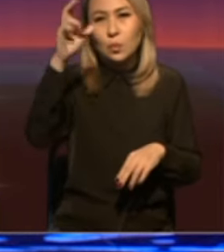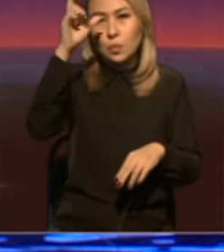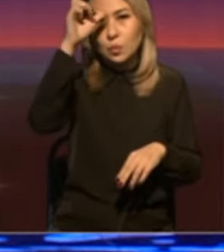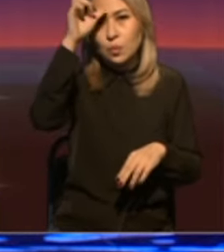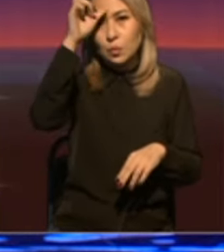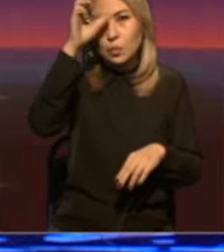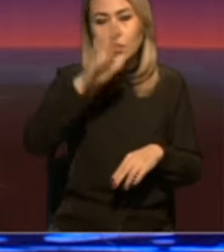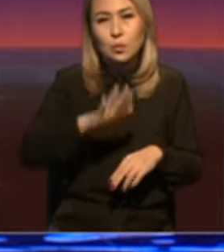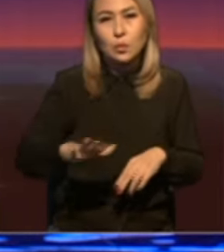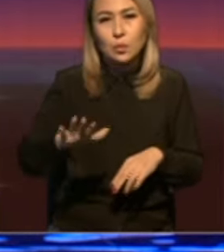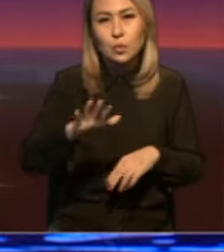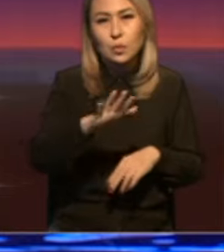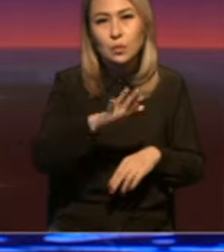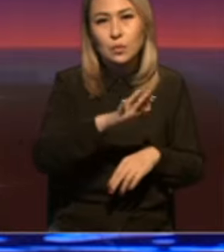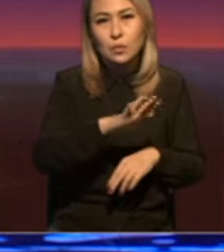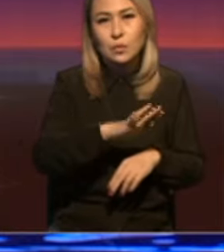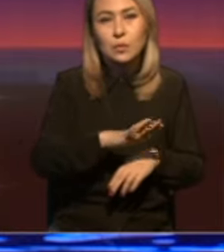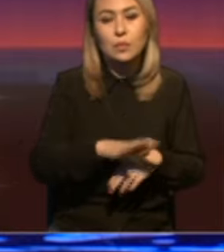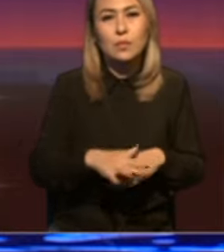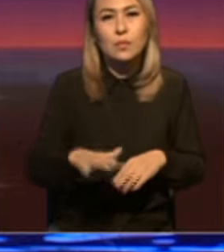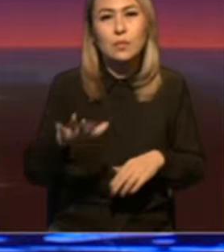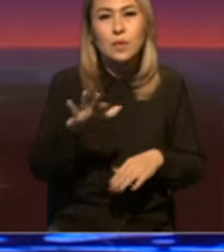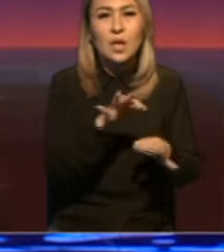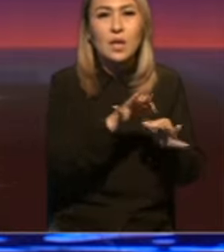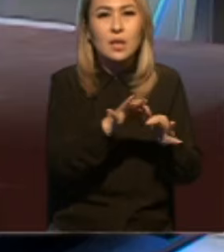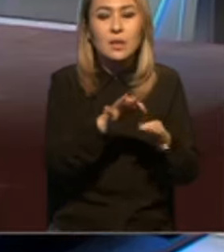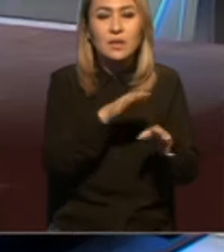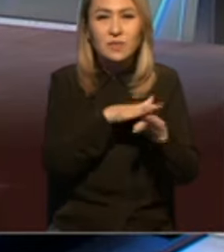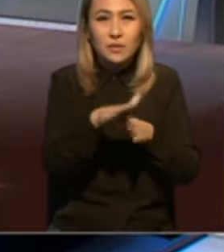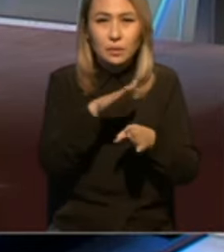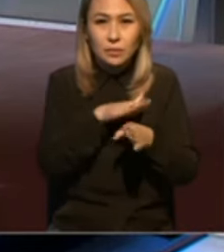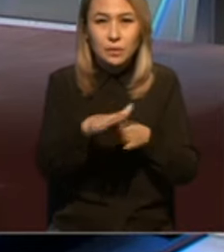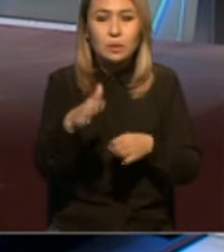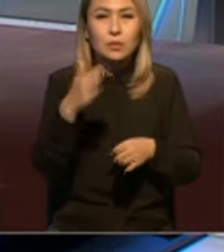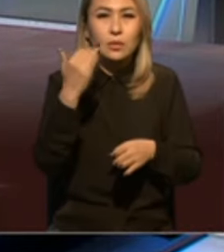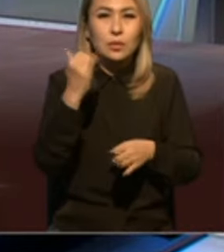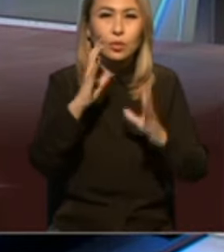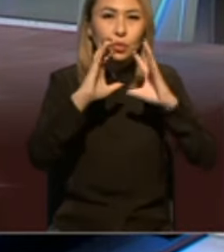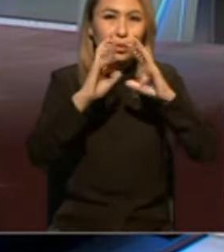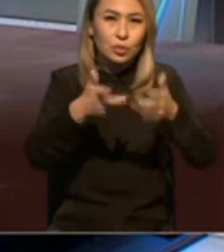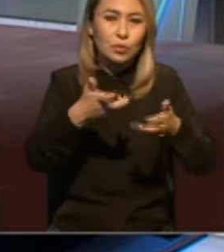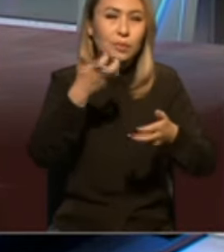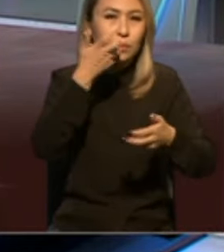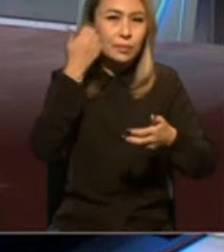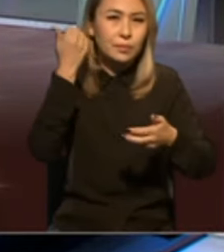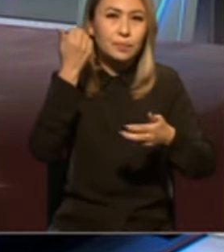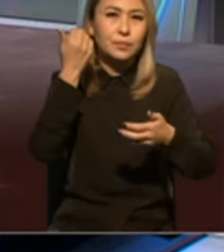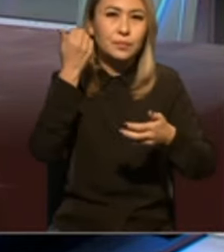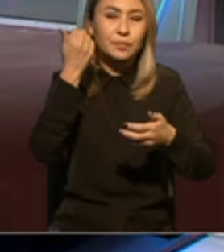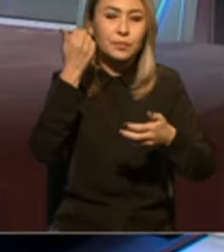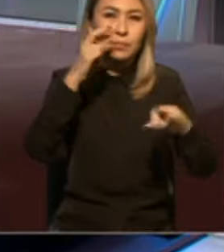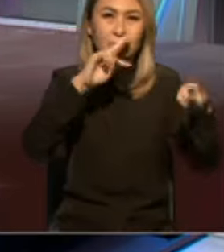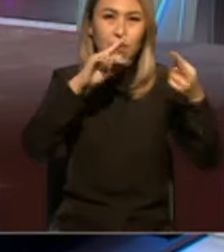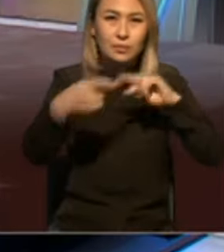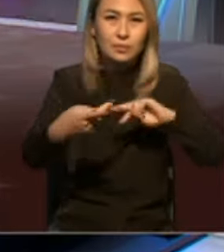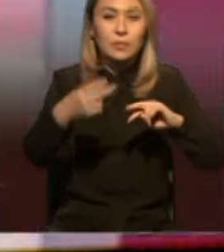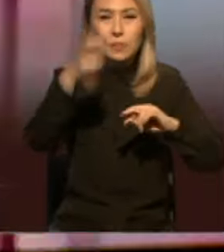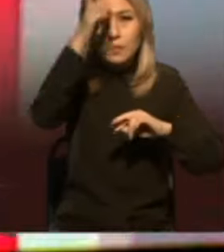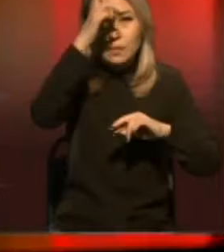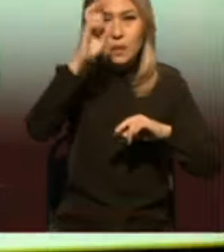Түркия елі мысалы алға осы регионализацияны пайдаланып, дүниежүзінде қазір регионализация пайдаланып,